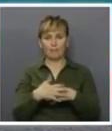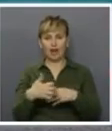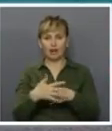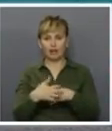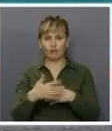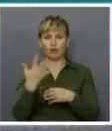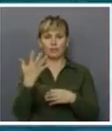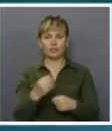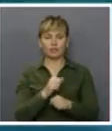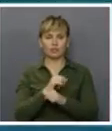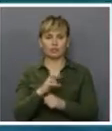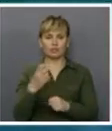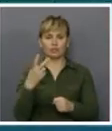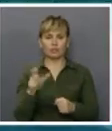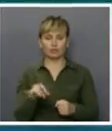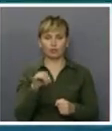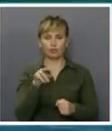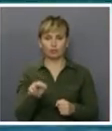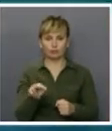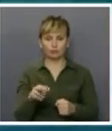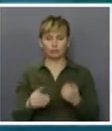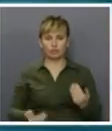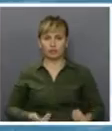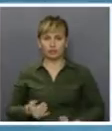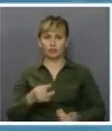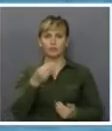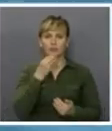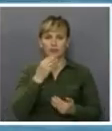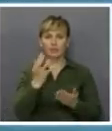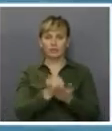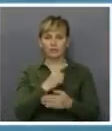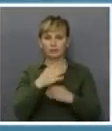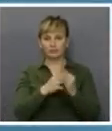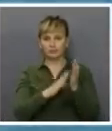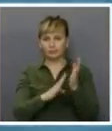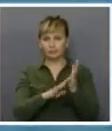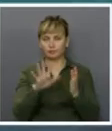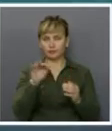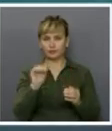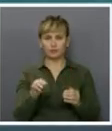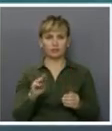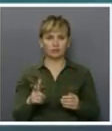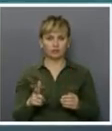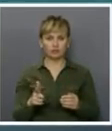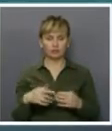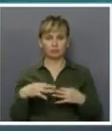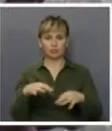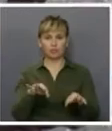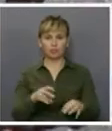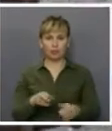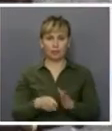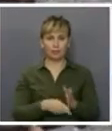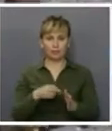5-дневный отдых на двоих в июле от турфирм с проживанием и питанием обойдется в 95 тысяч тенге. С проездом на